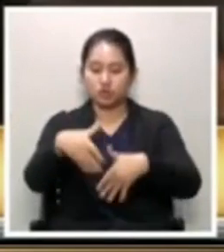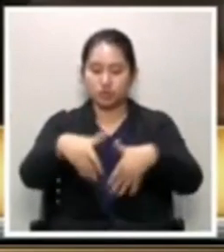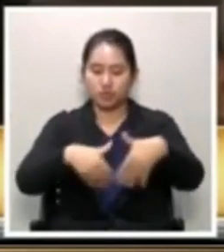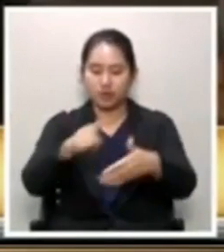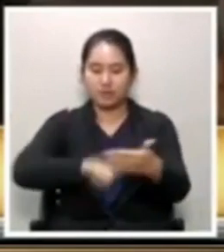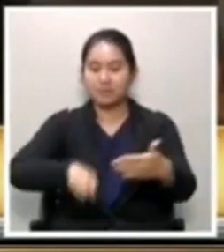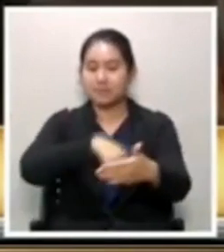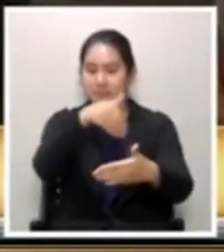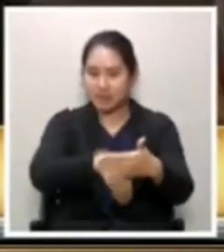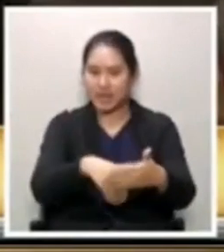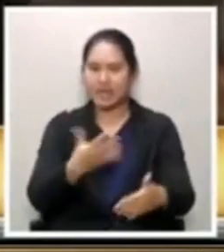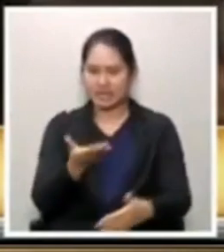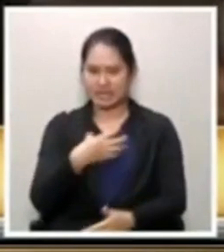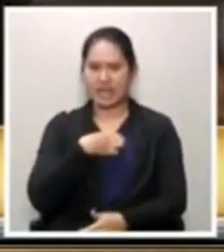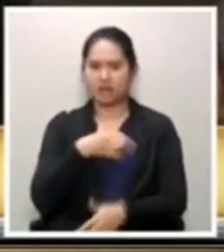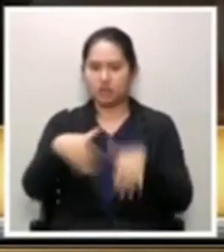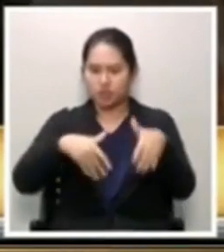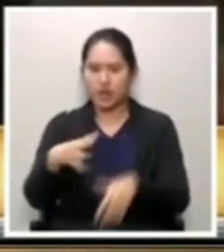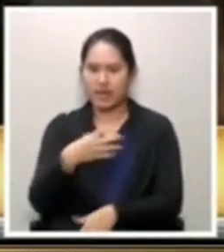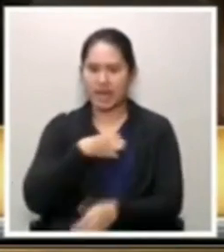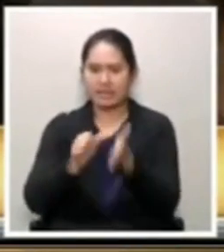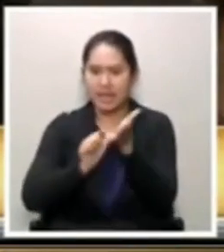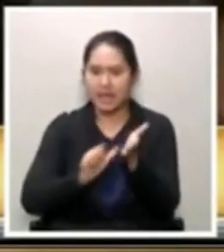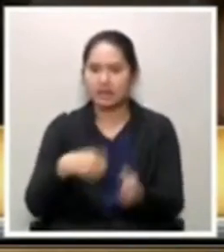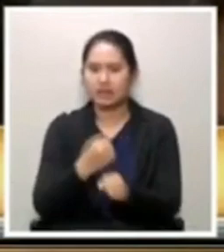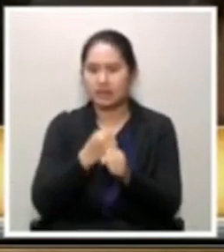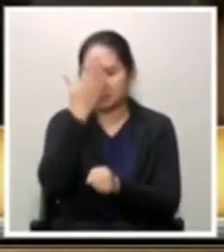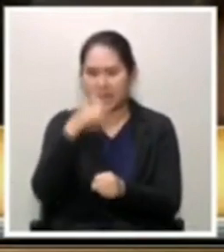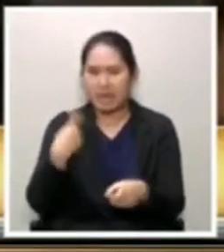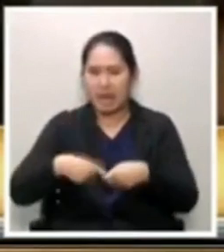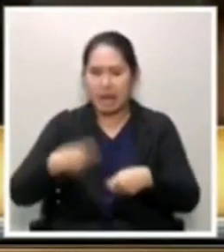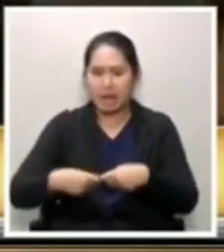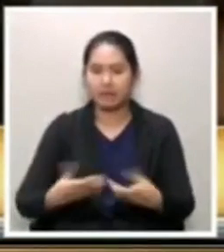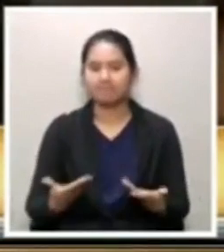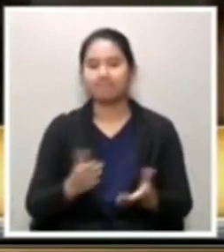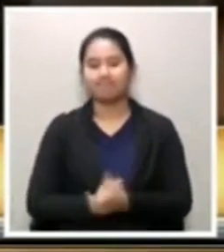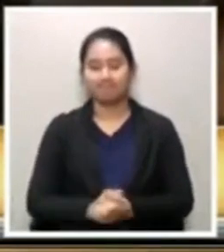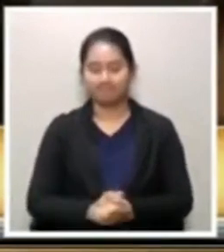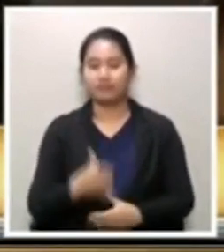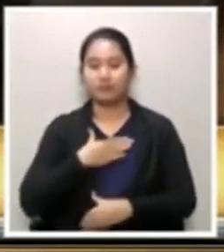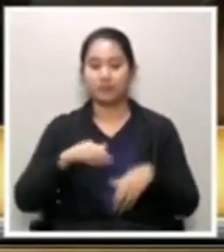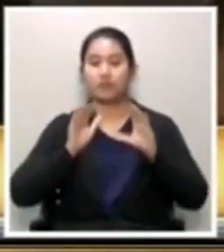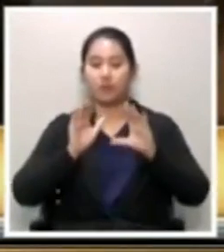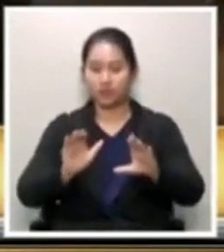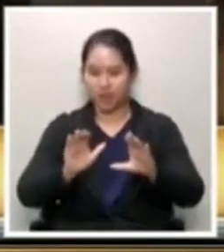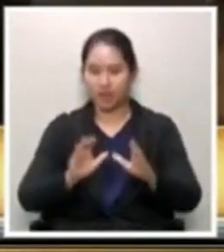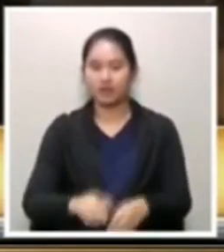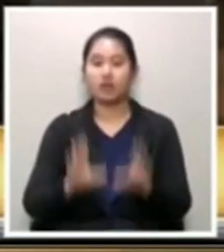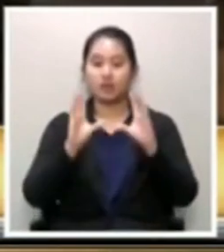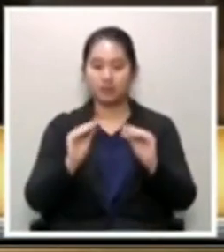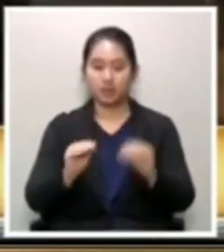ชนอยากจะแก้สักทีนึงเนี่ยแก้ได้ยากเย็นแสนเข็ญเหลือเกินนะครับผมขอฝากนะครับให้สภาผู้แทนราษฎรแ